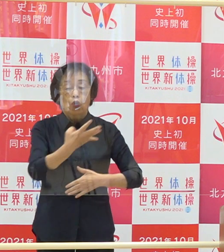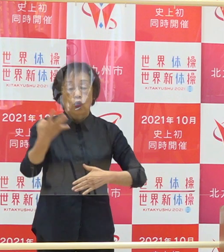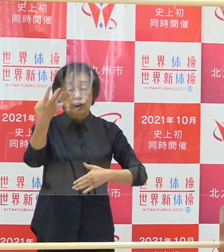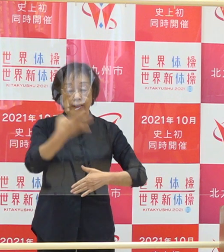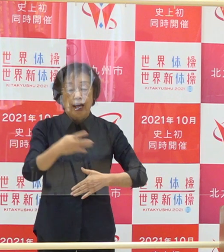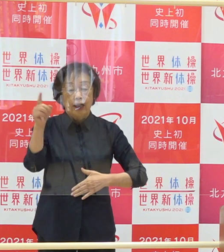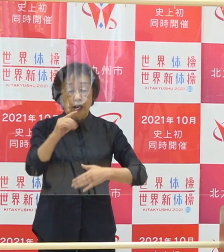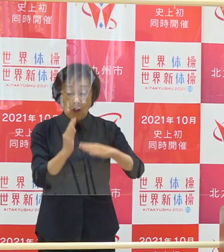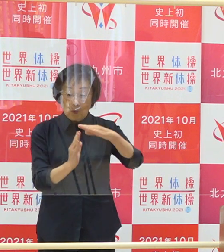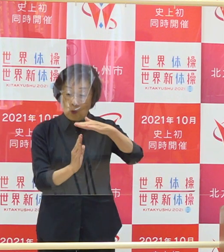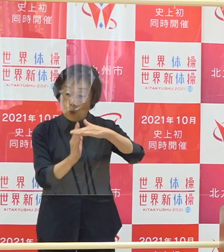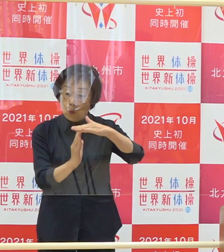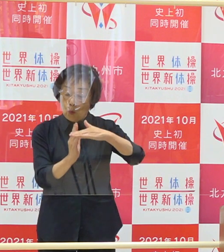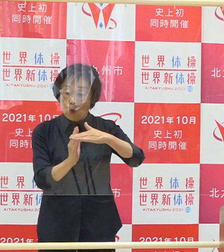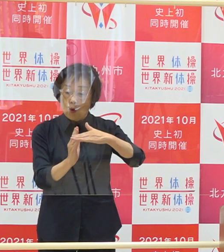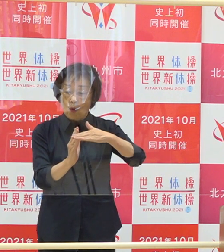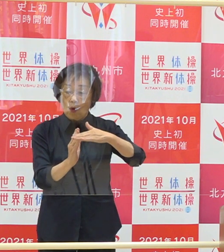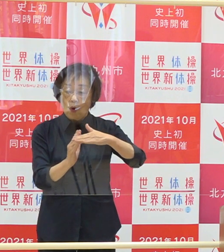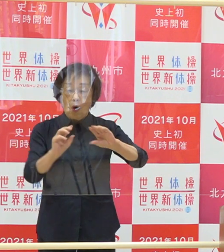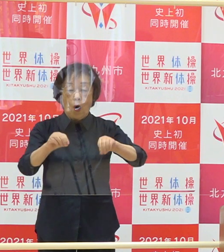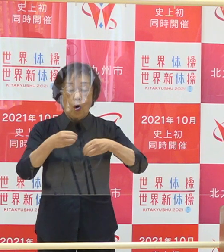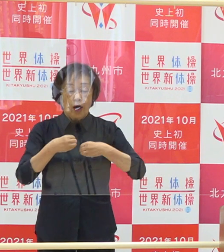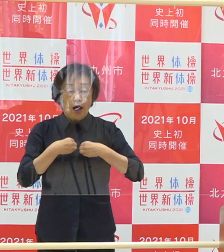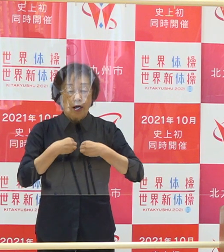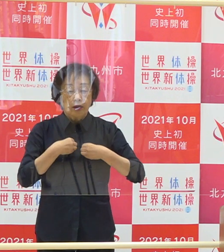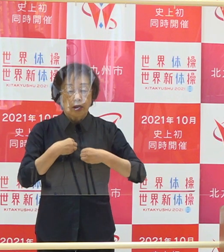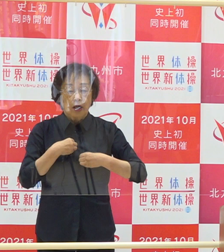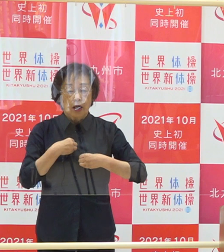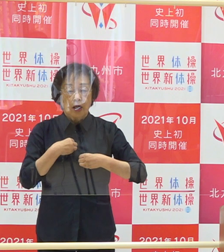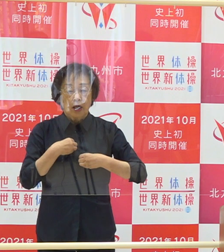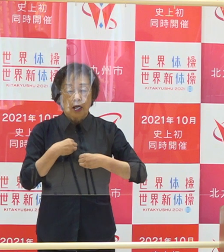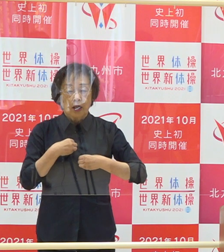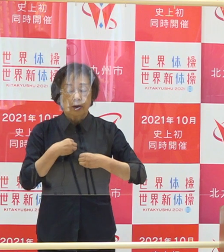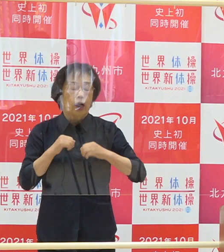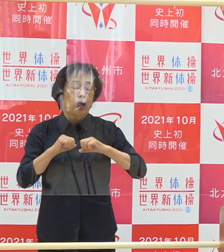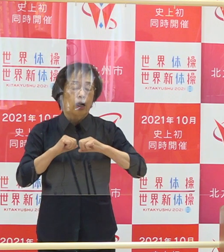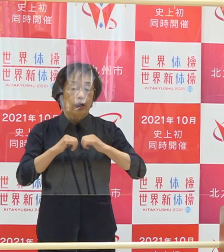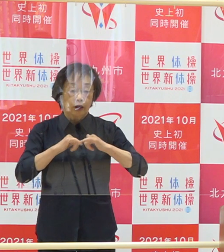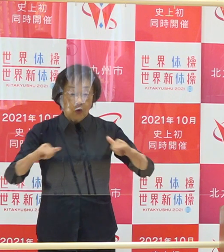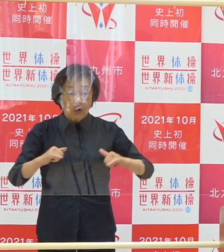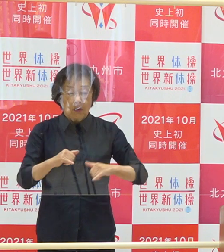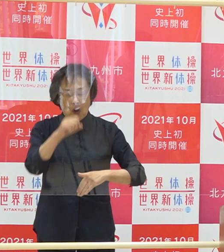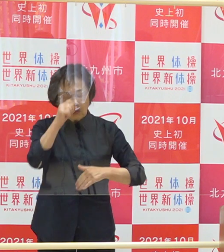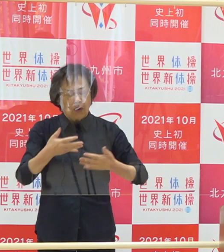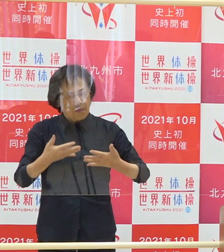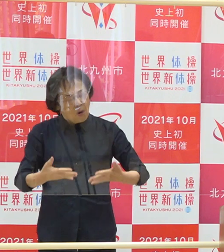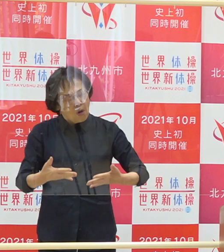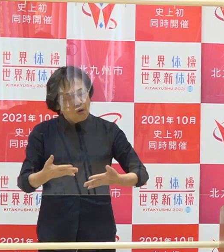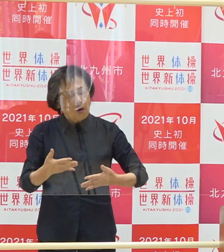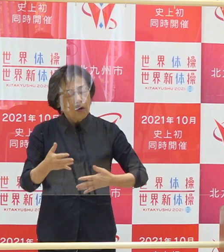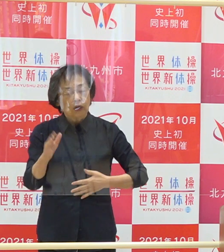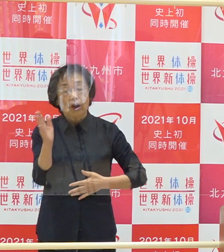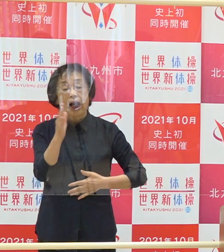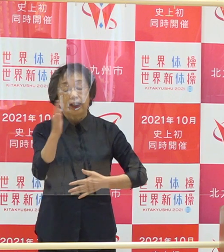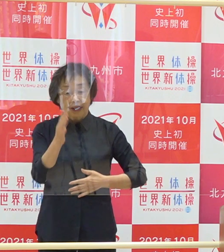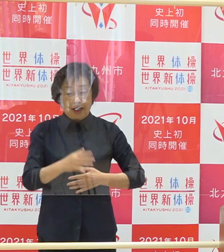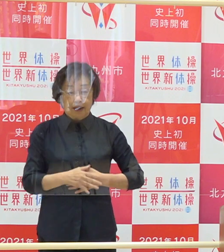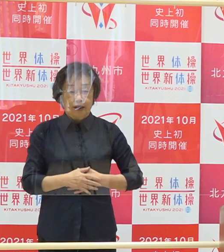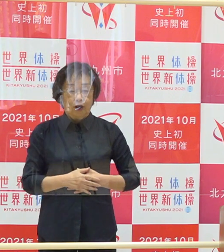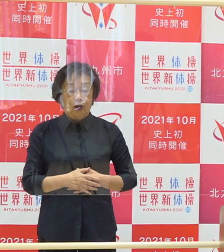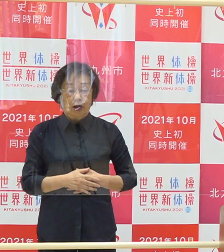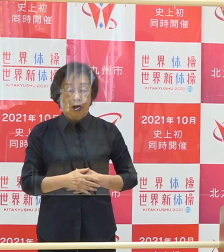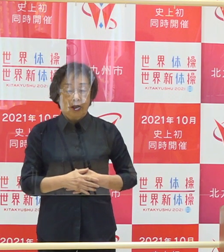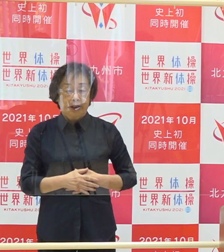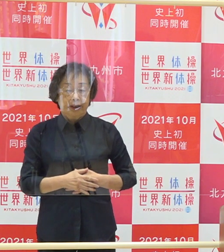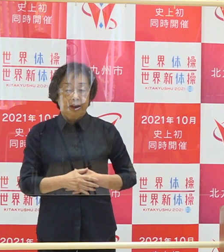次に重症化しにくいということが言われております。本市においても同じでありまして、重症予防効果